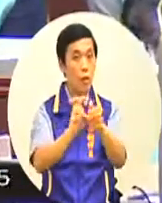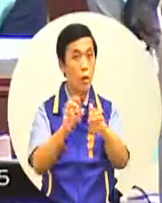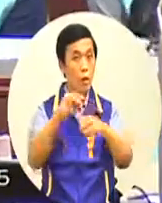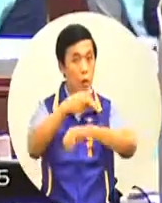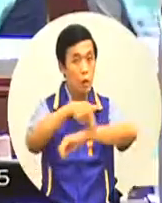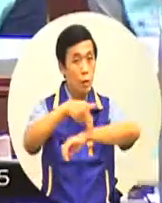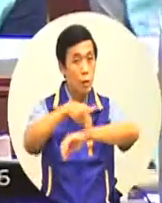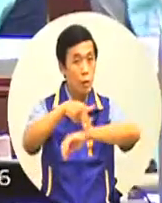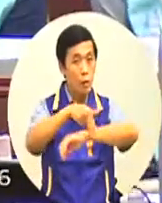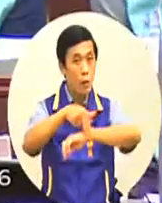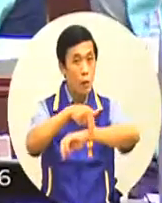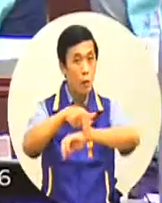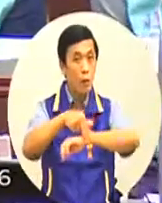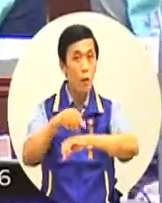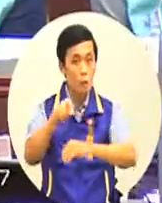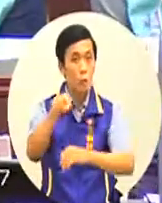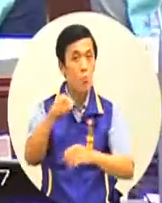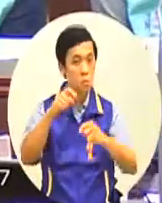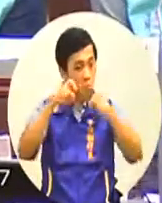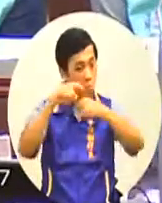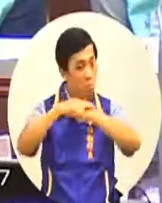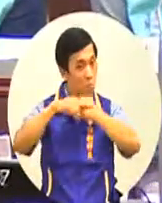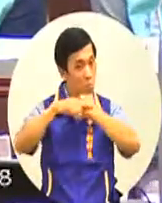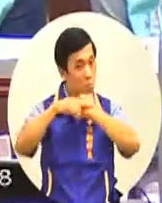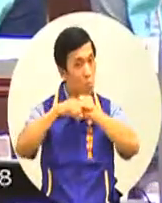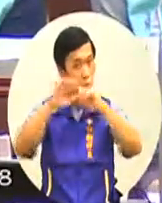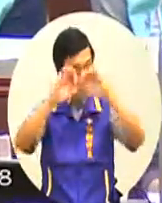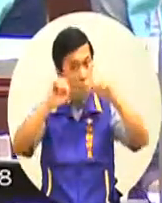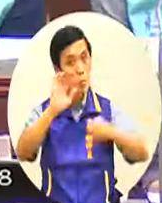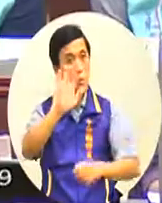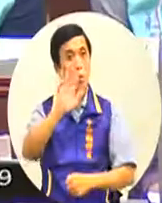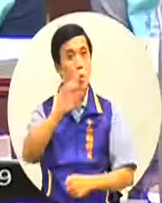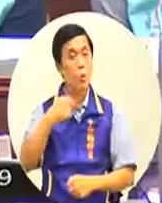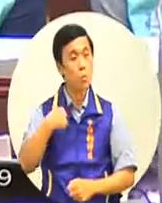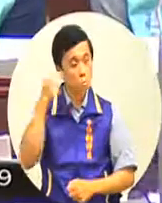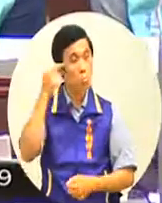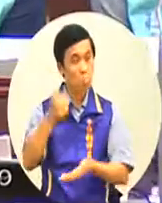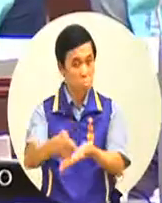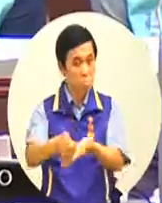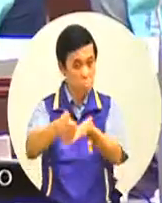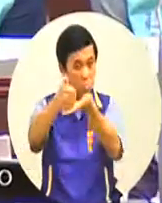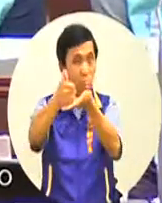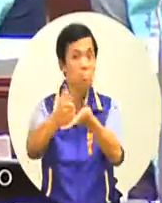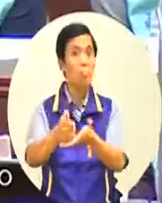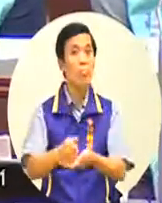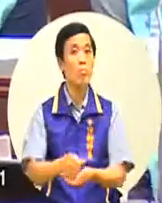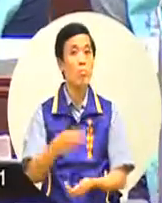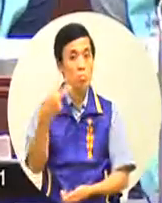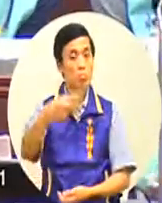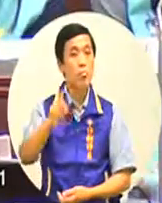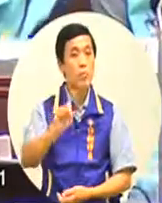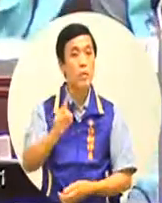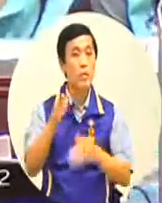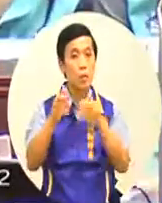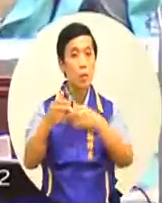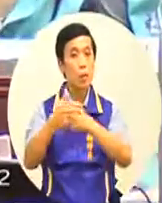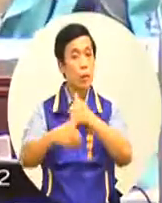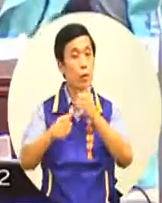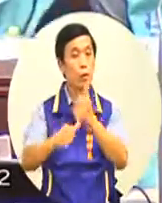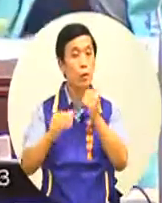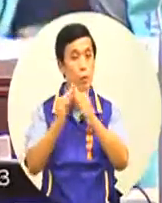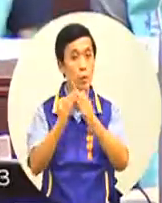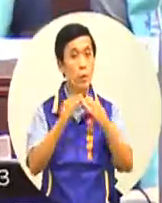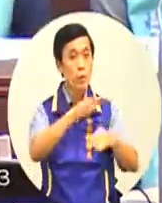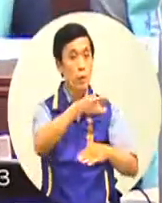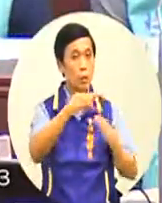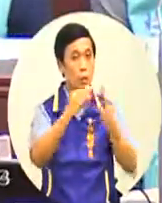构面就非常的有研究，我想这点真的是非常钦佩。那关于卫生局跟社会局的分